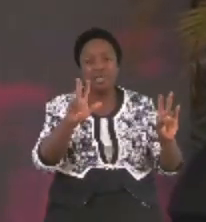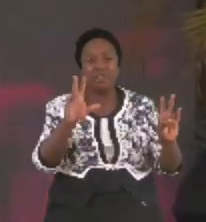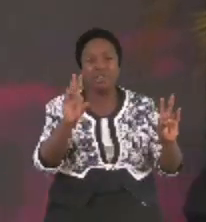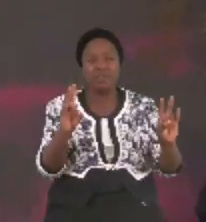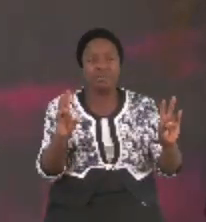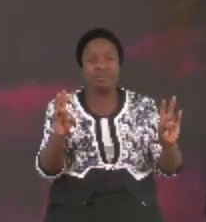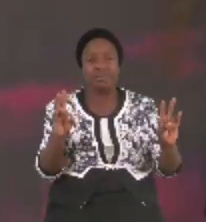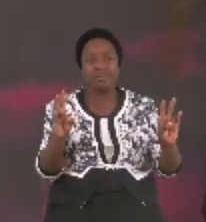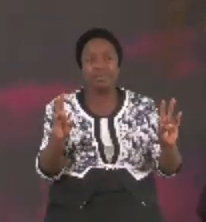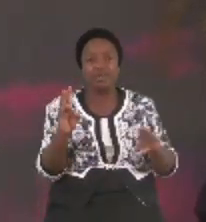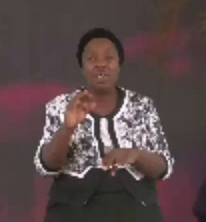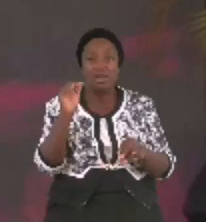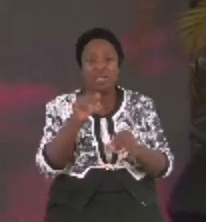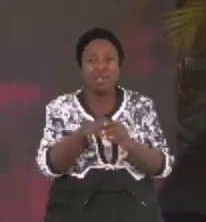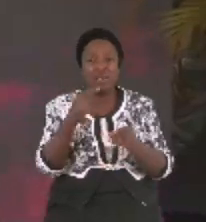Chapitre 7, 37.